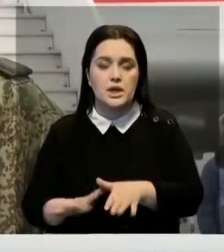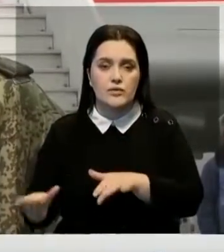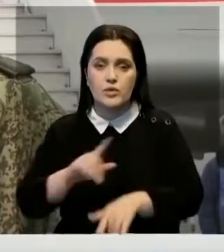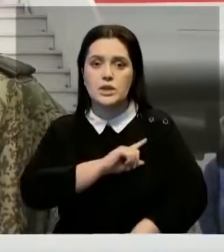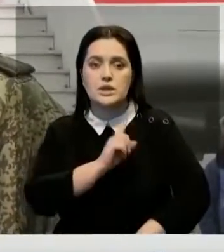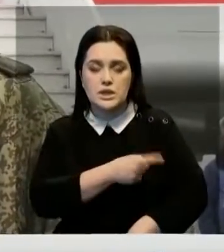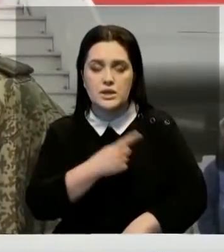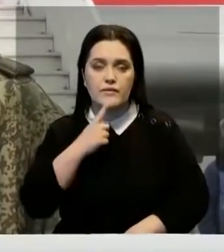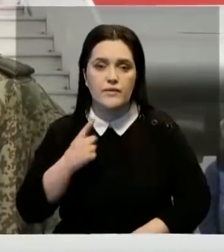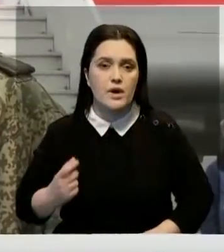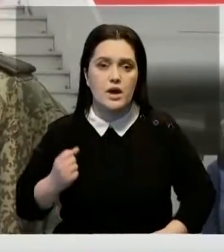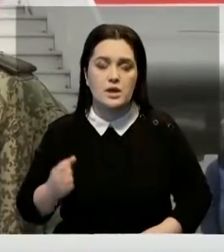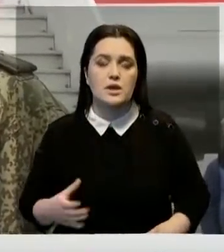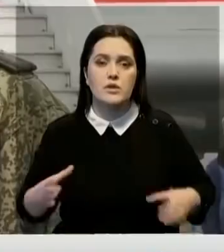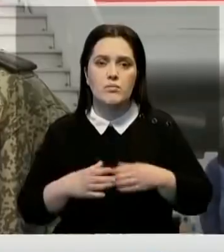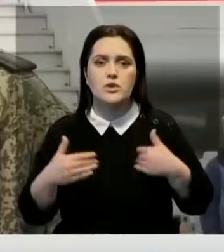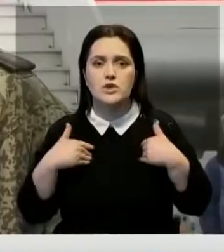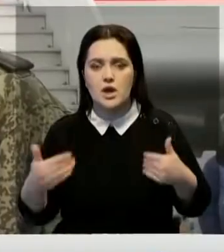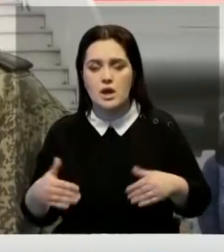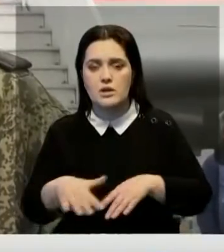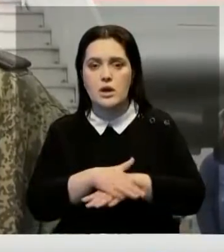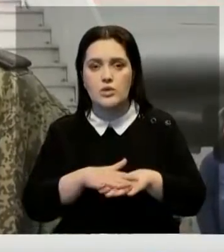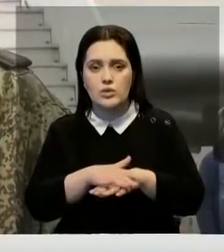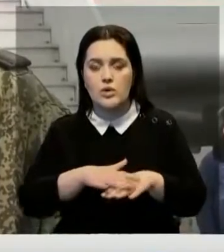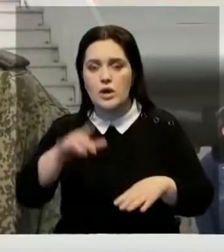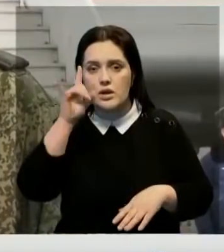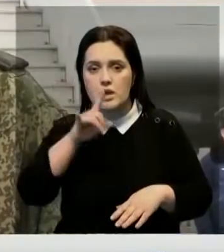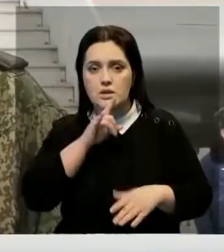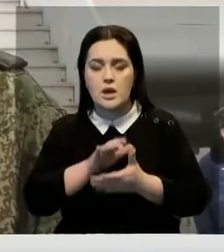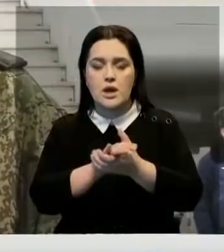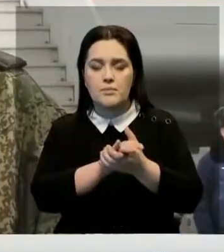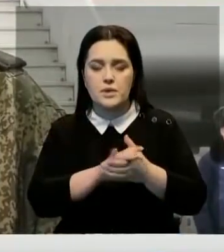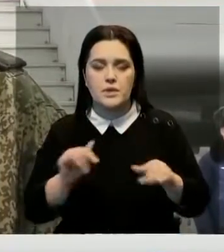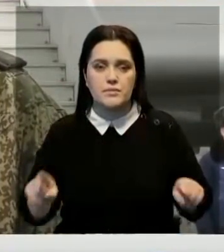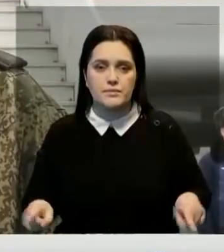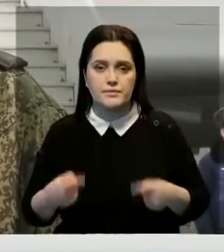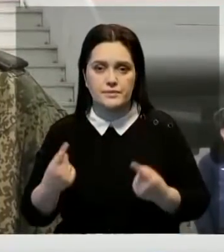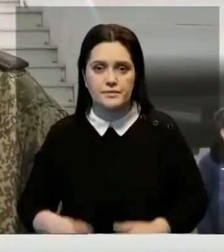Я желаю народу Казахстана мира и процветания.